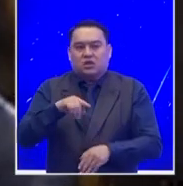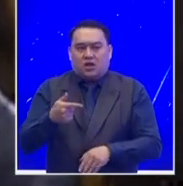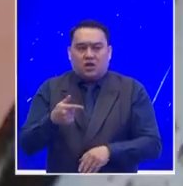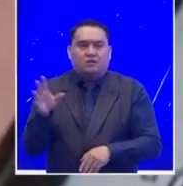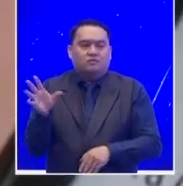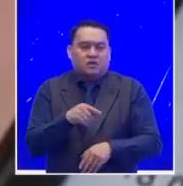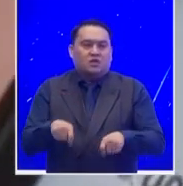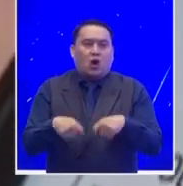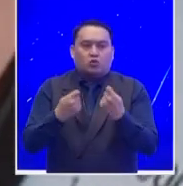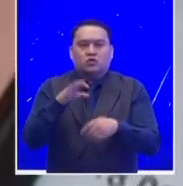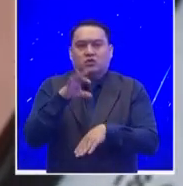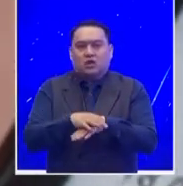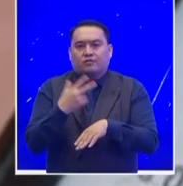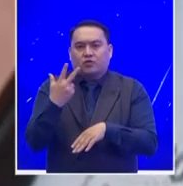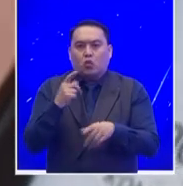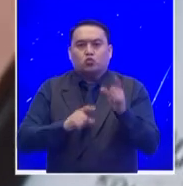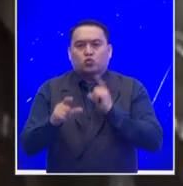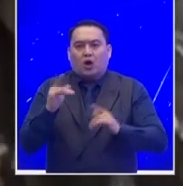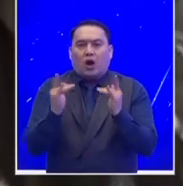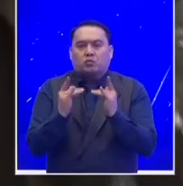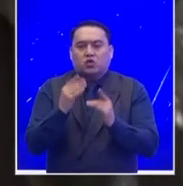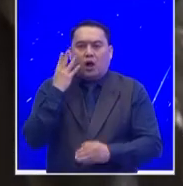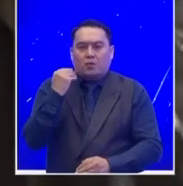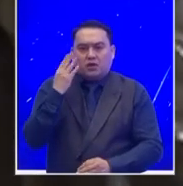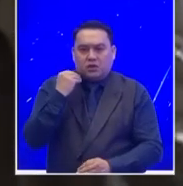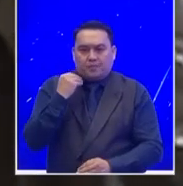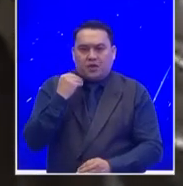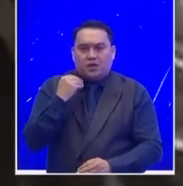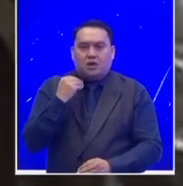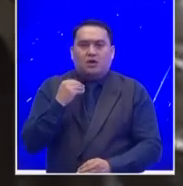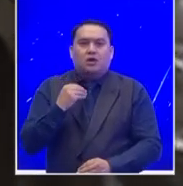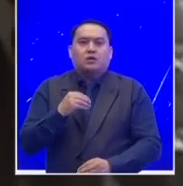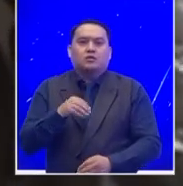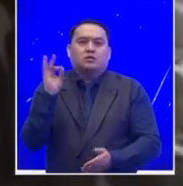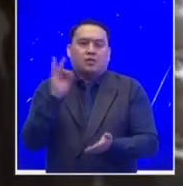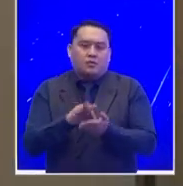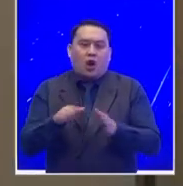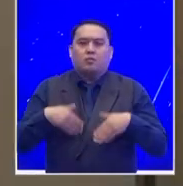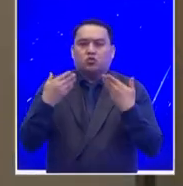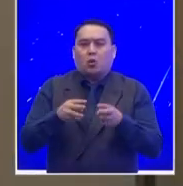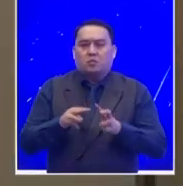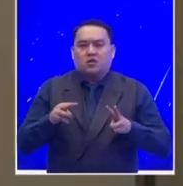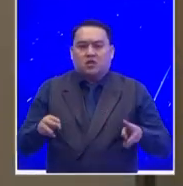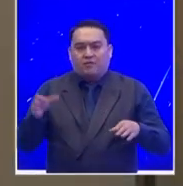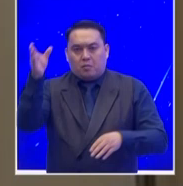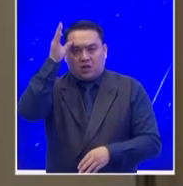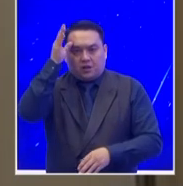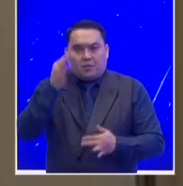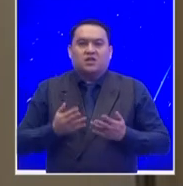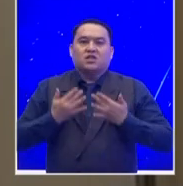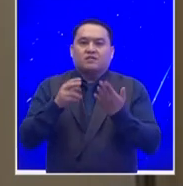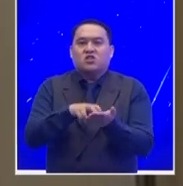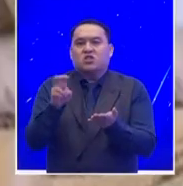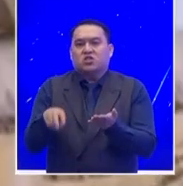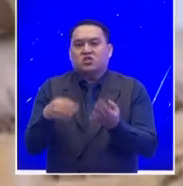Все эти нарушения нашли сразу в 3 студенческих общежитиях Алматы. Теперь же жасотановцы намерены обратиться в Министерство образования с